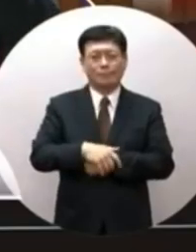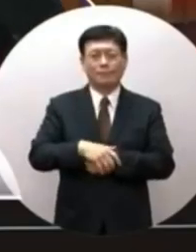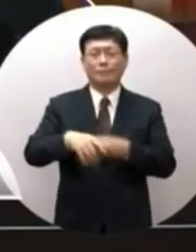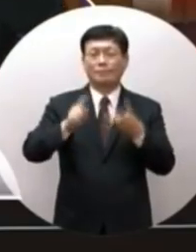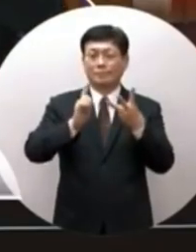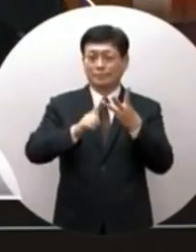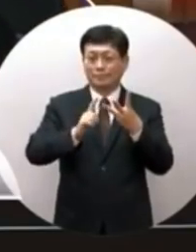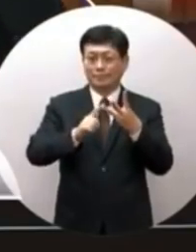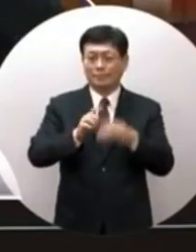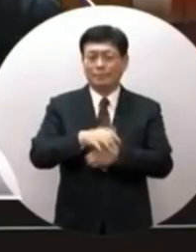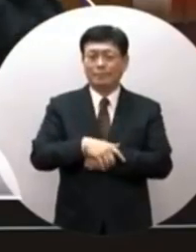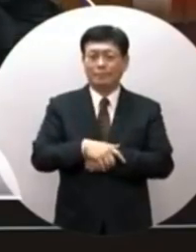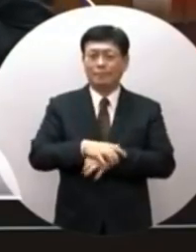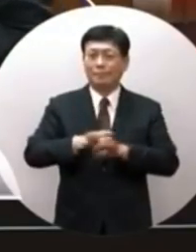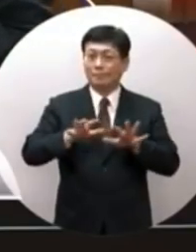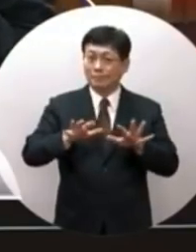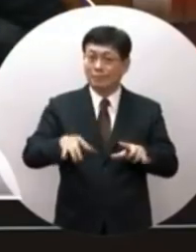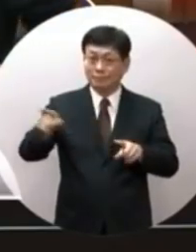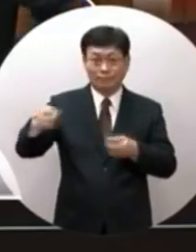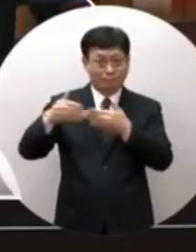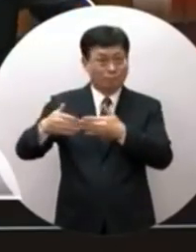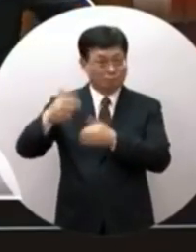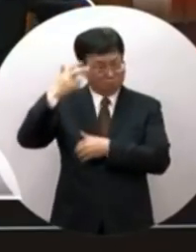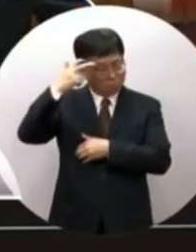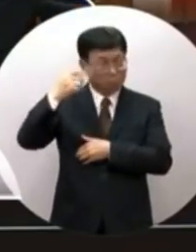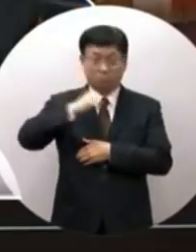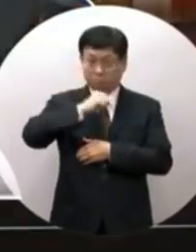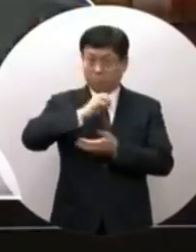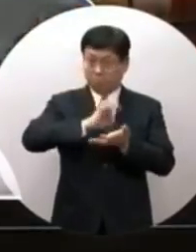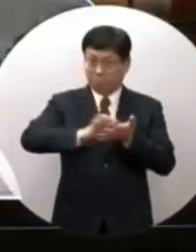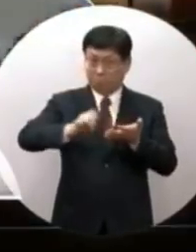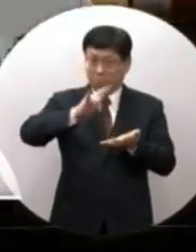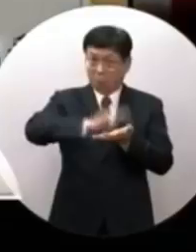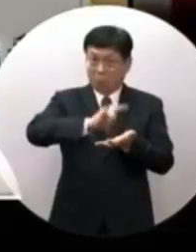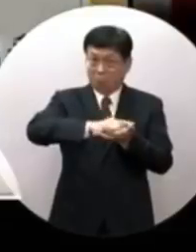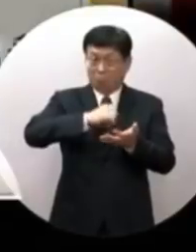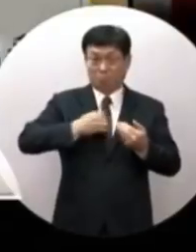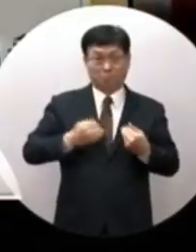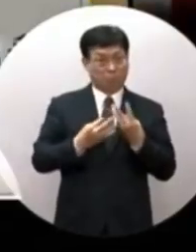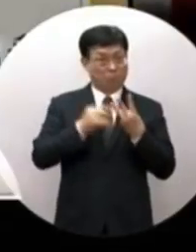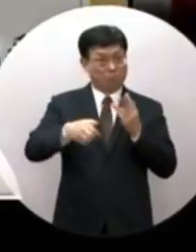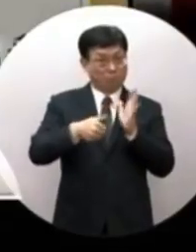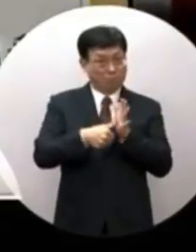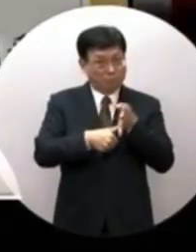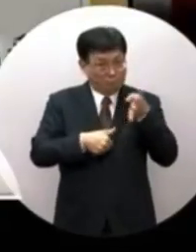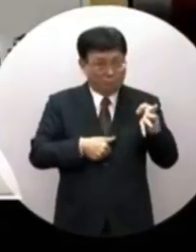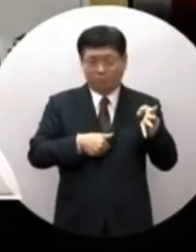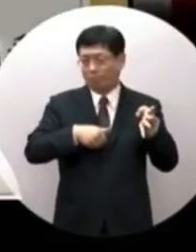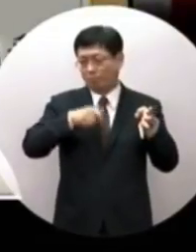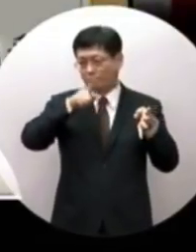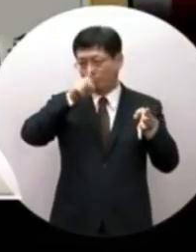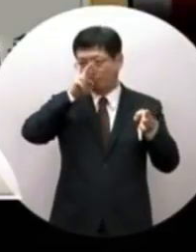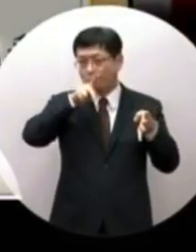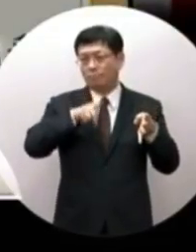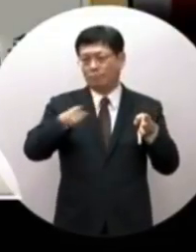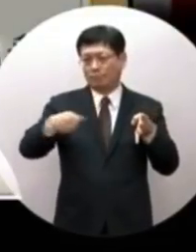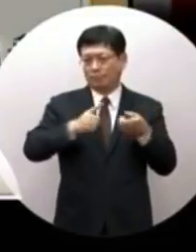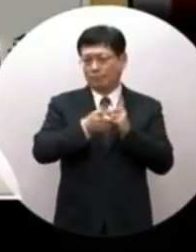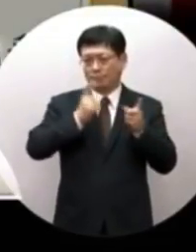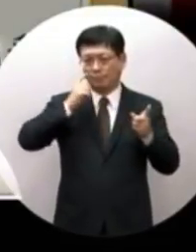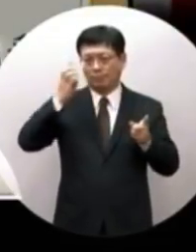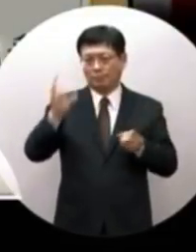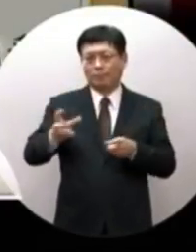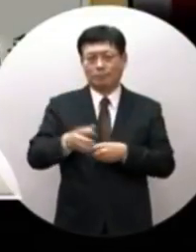第三点，现在因地跟提供台湾使用5万会员会员的名称，有歧